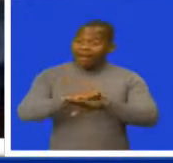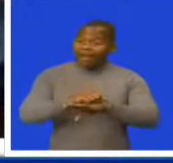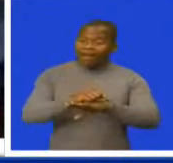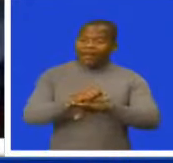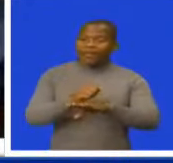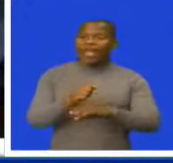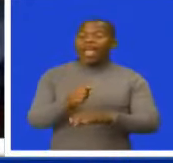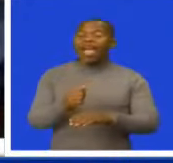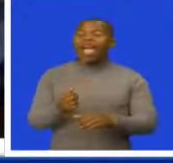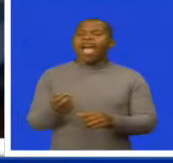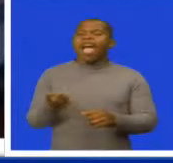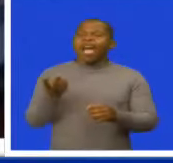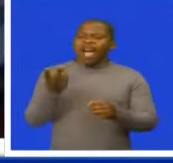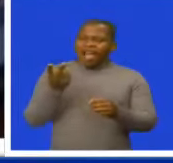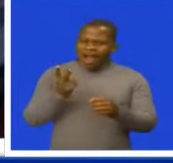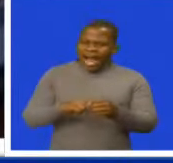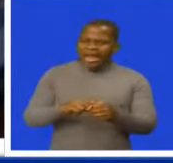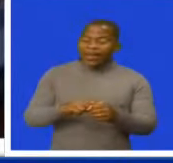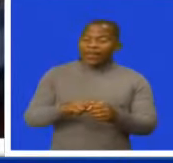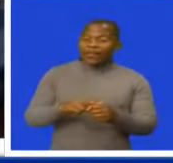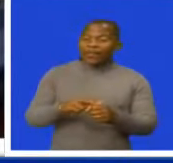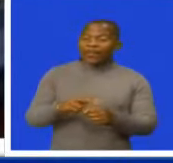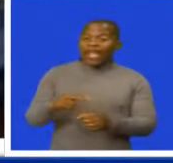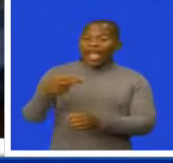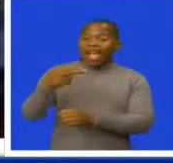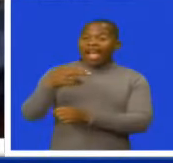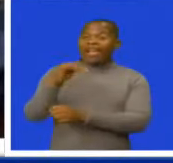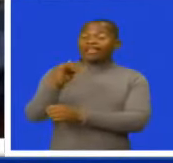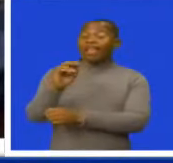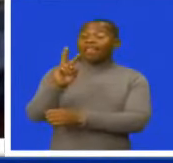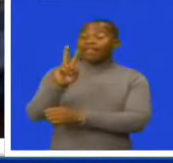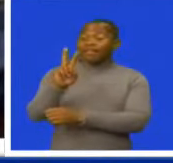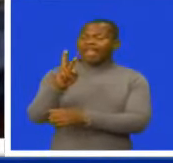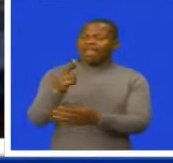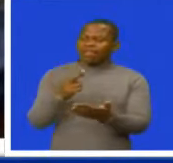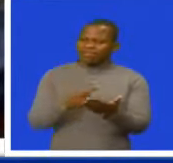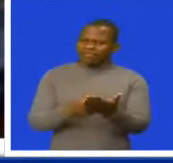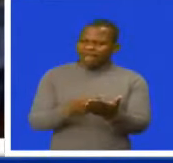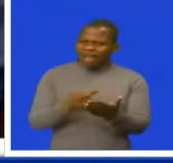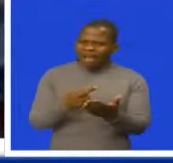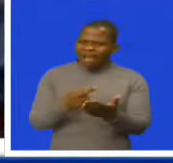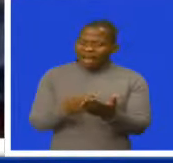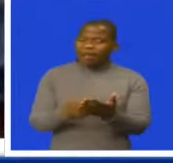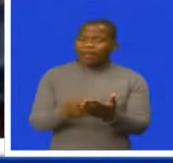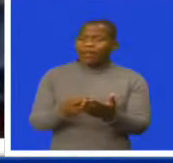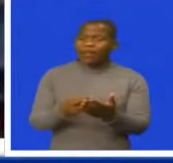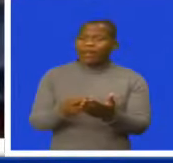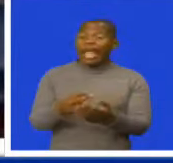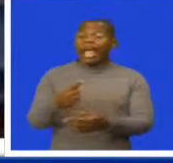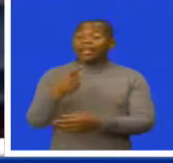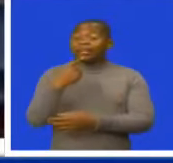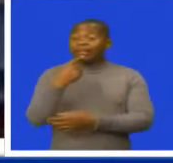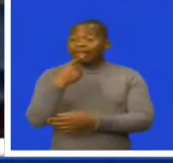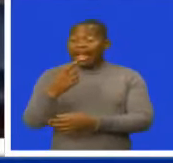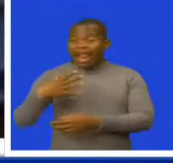public. Akusimvama ngiko kishiselweni ibonakala ihamba embili